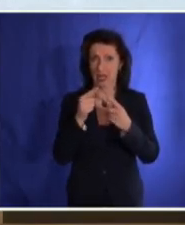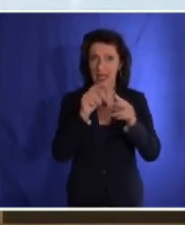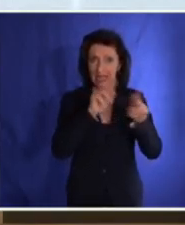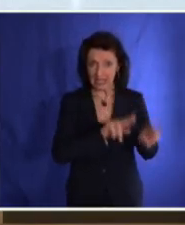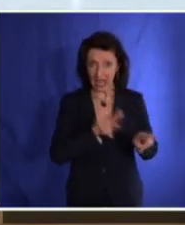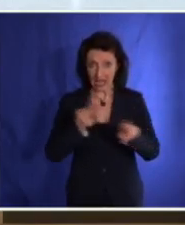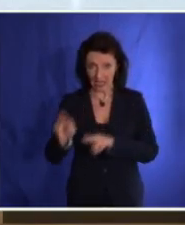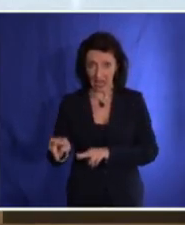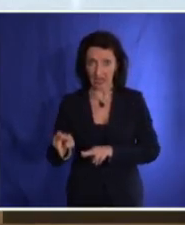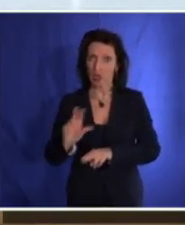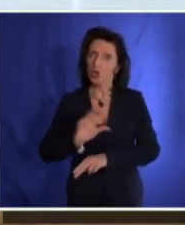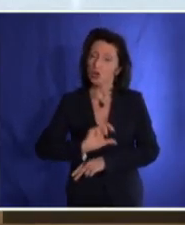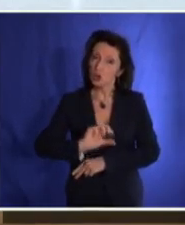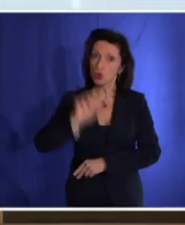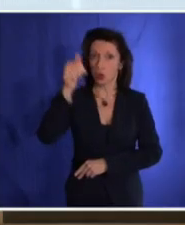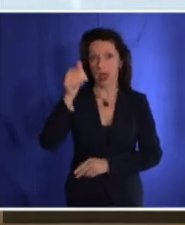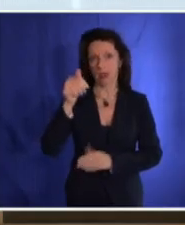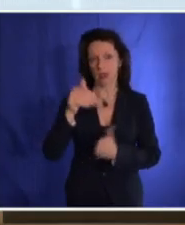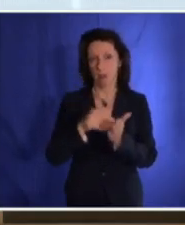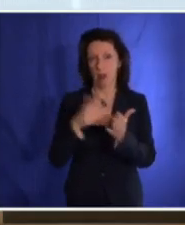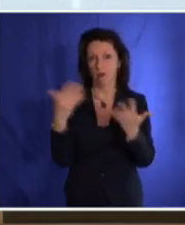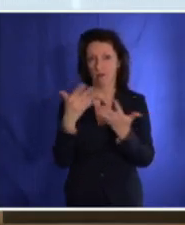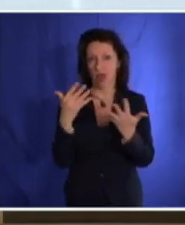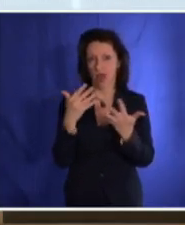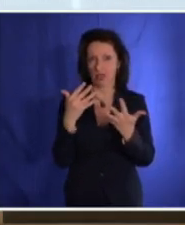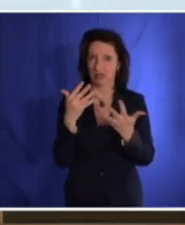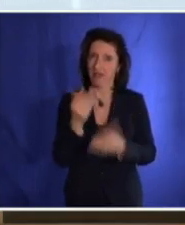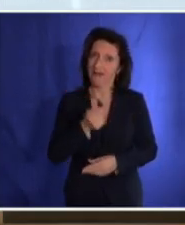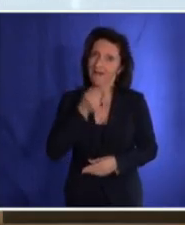mit Ehrlichkeit im Reden und im Handeln.